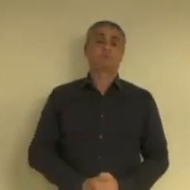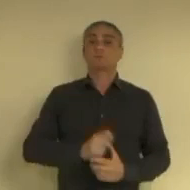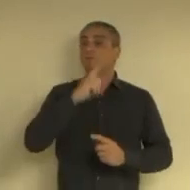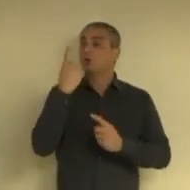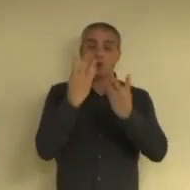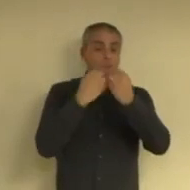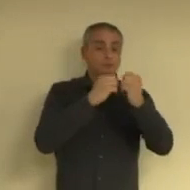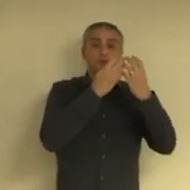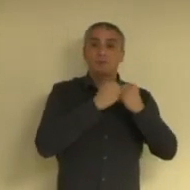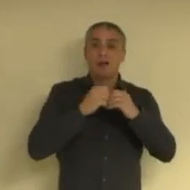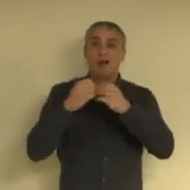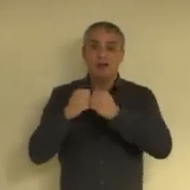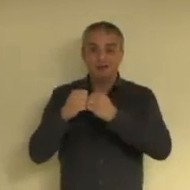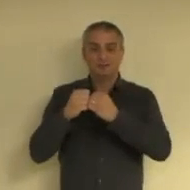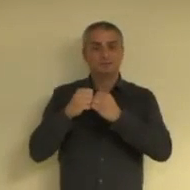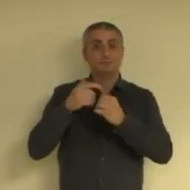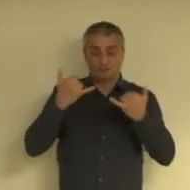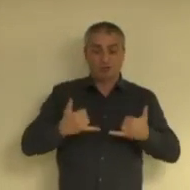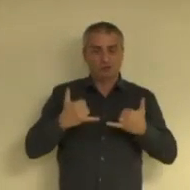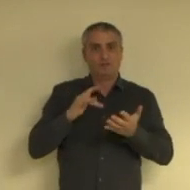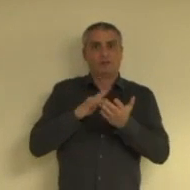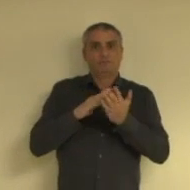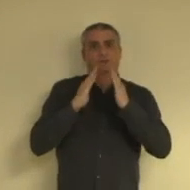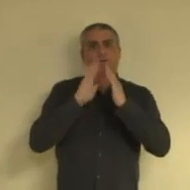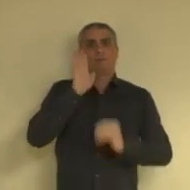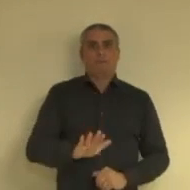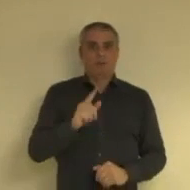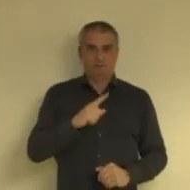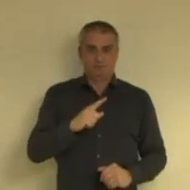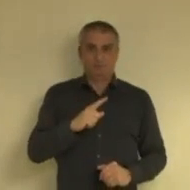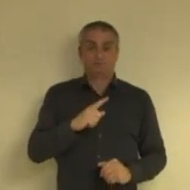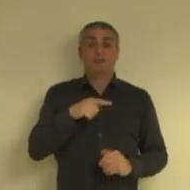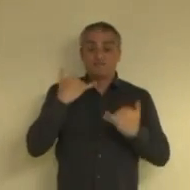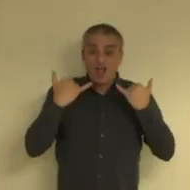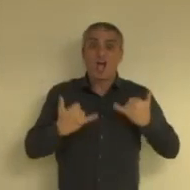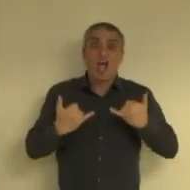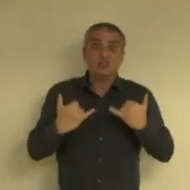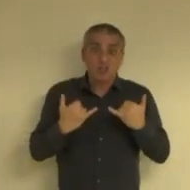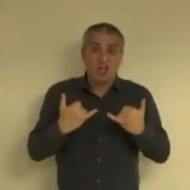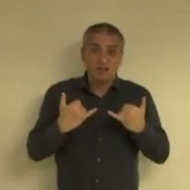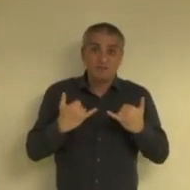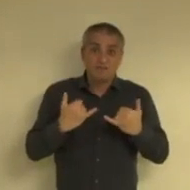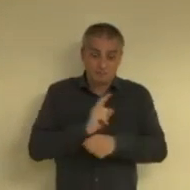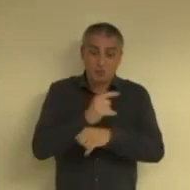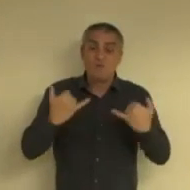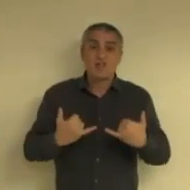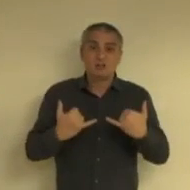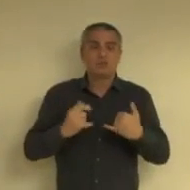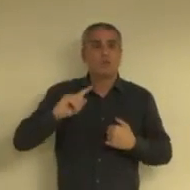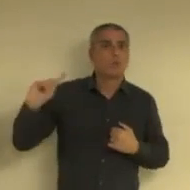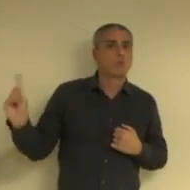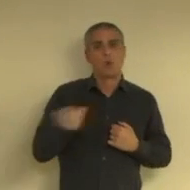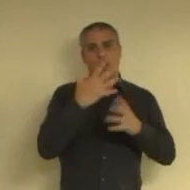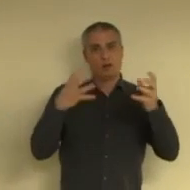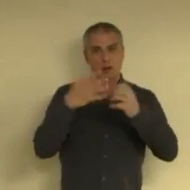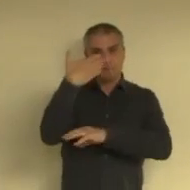כל משפחה בימים אלה נמצאת בביתה. אבל בימים אלה כולנו